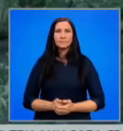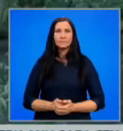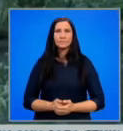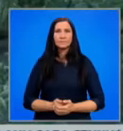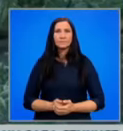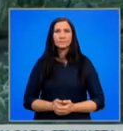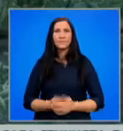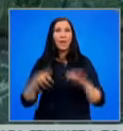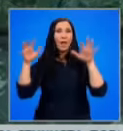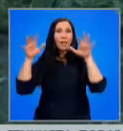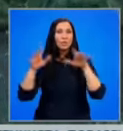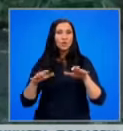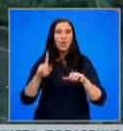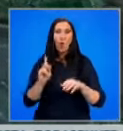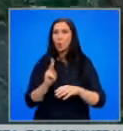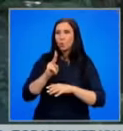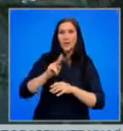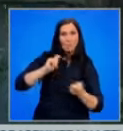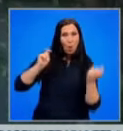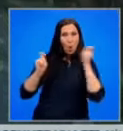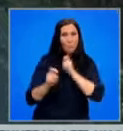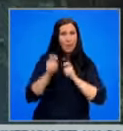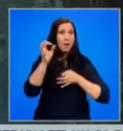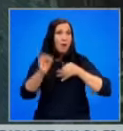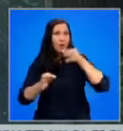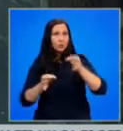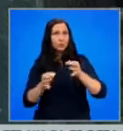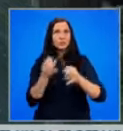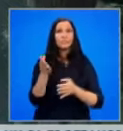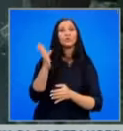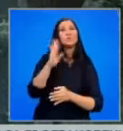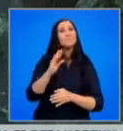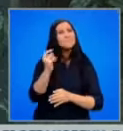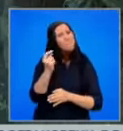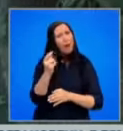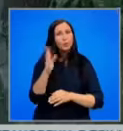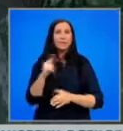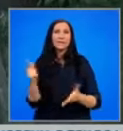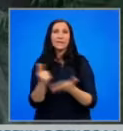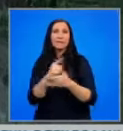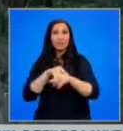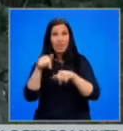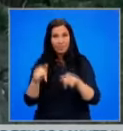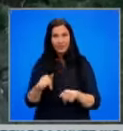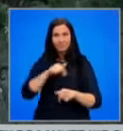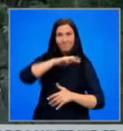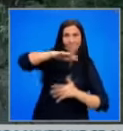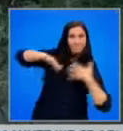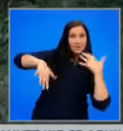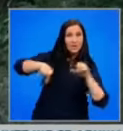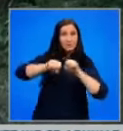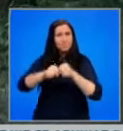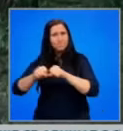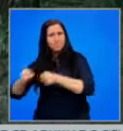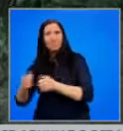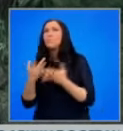Добър вечер. Дъждът, който премина в градушка, започна малко след 17 часа днес. Стихията прекърши